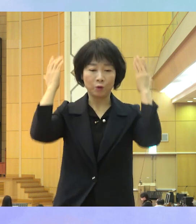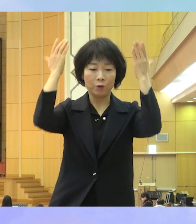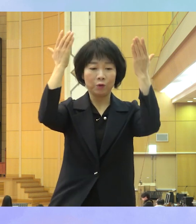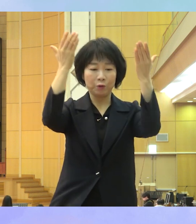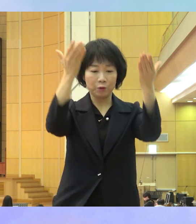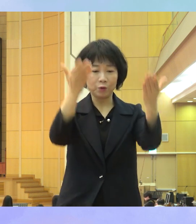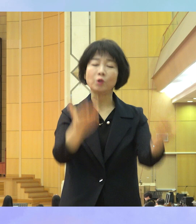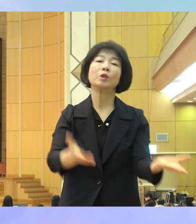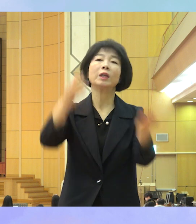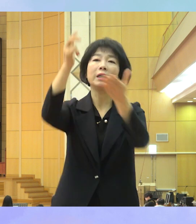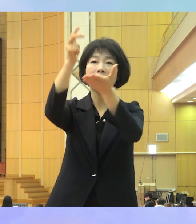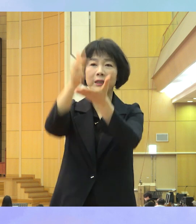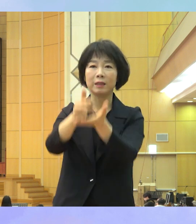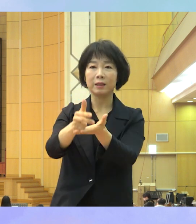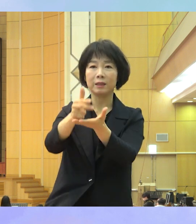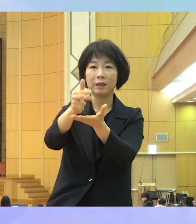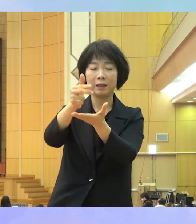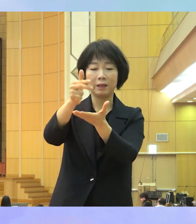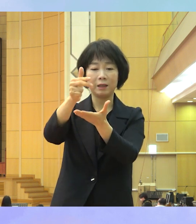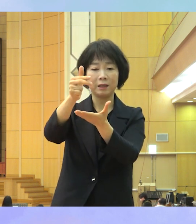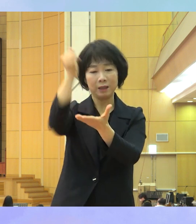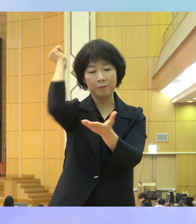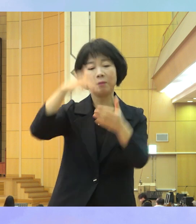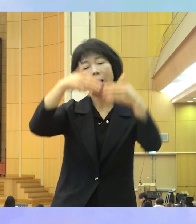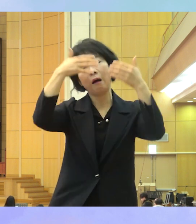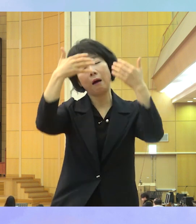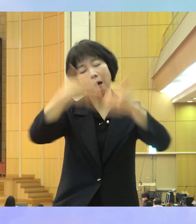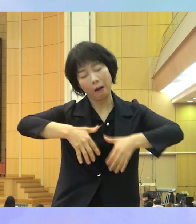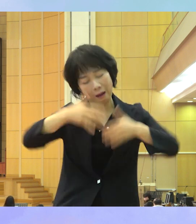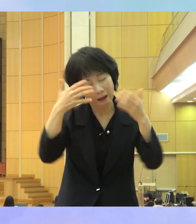않으시는 주, 약한